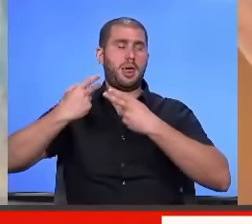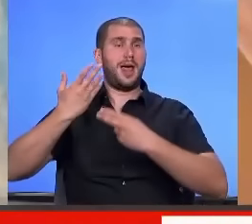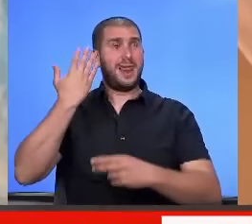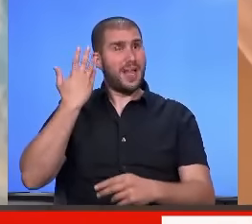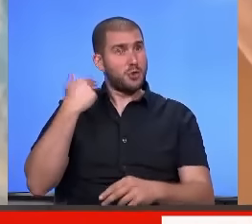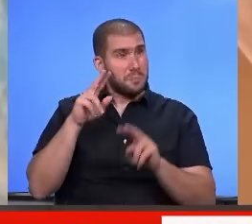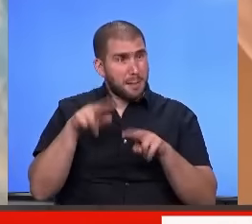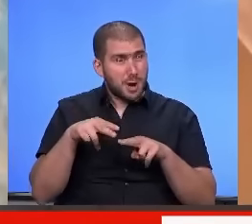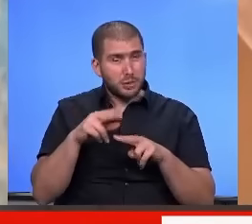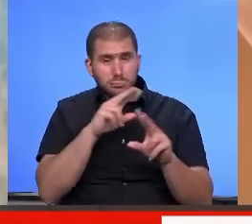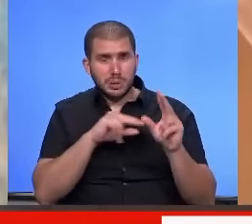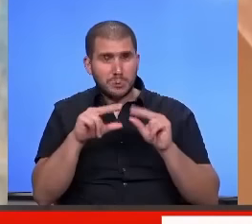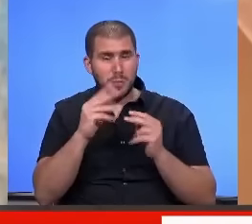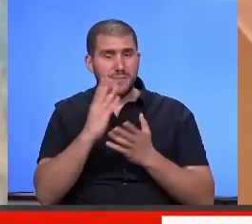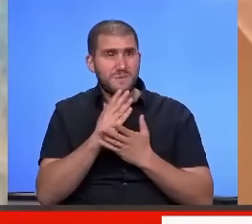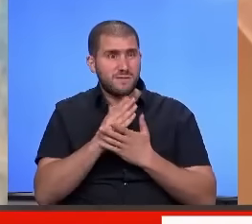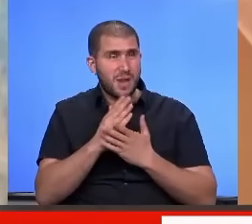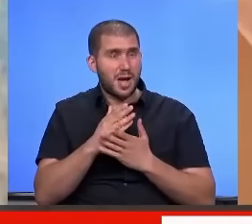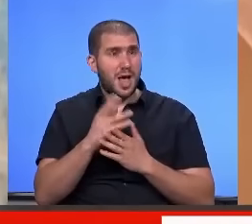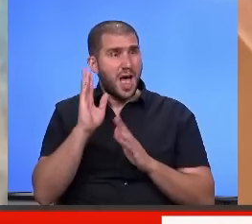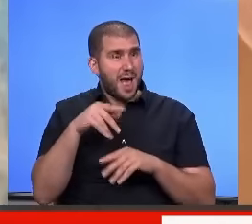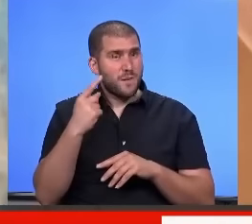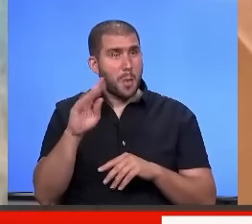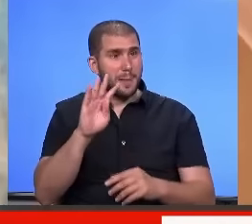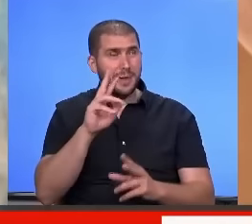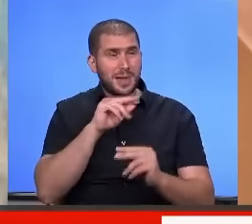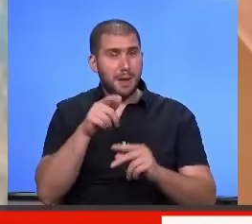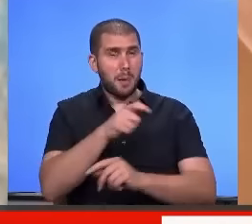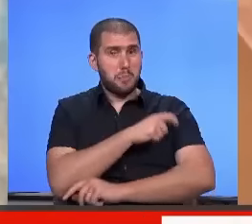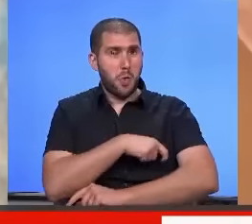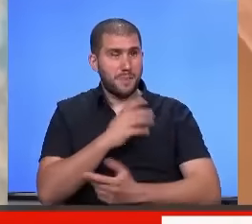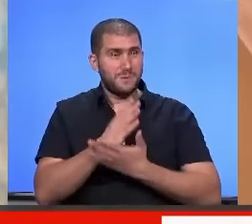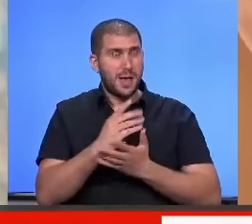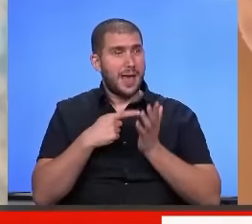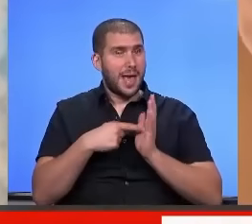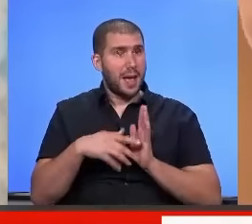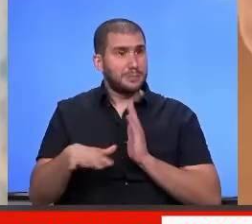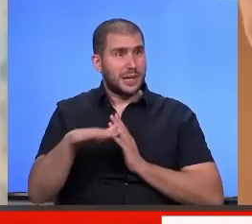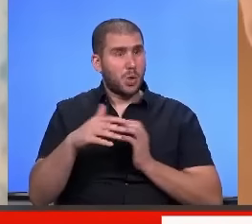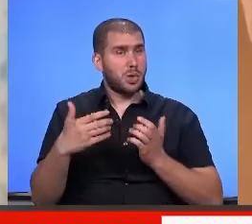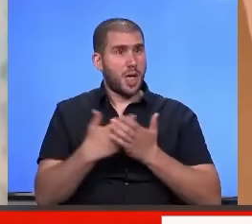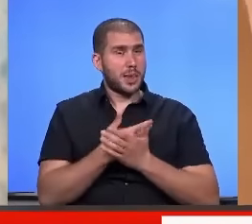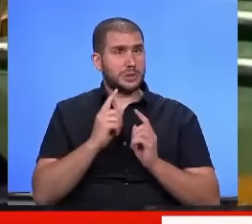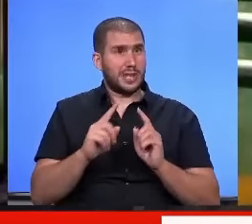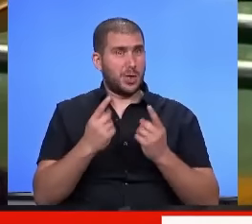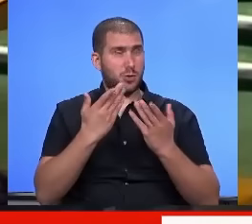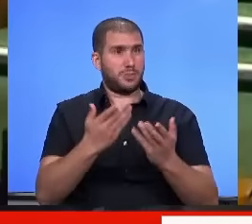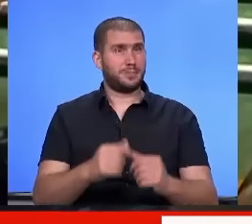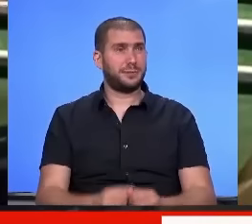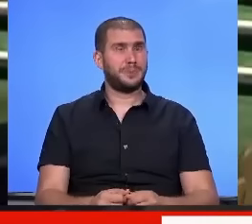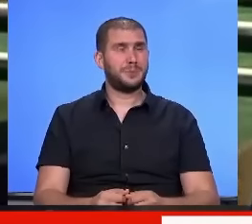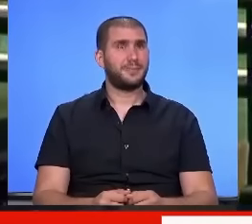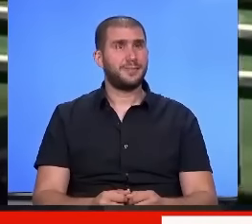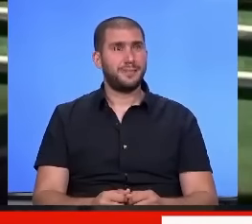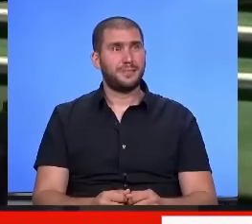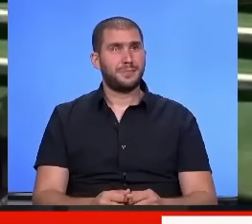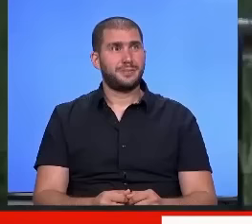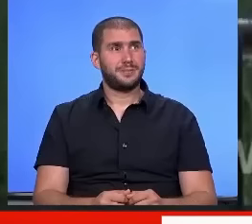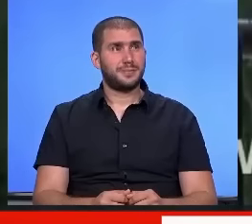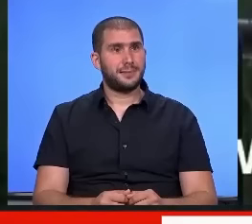ממש פלירטוטים בין המדינות. הנה, אפילו ביבי דיבר על זה באום, הראה איך המזרח התיכון החדש הזה אמור להיראות.